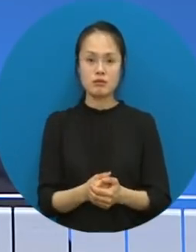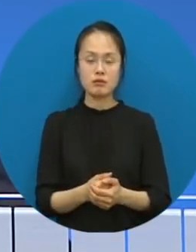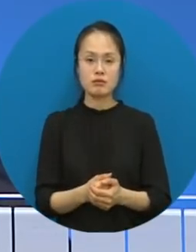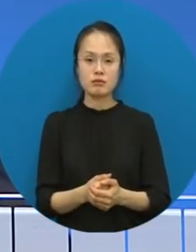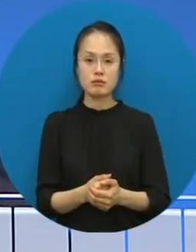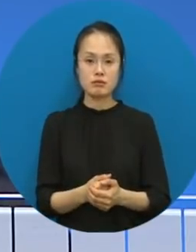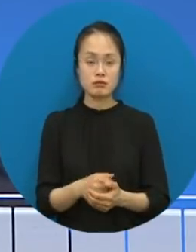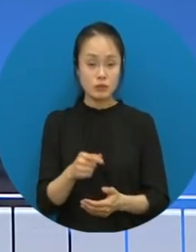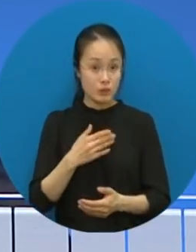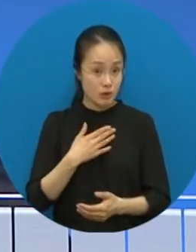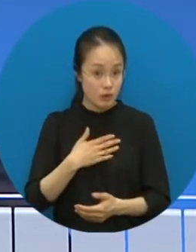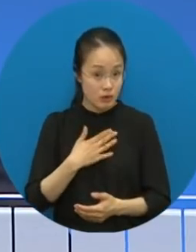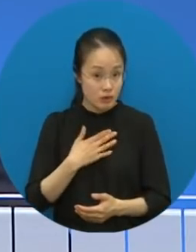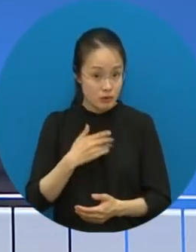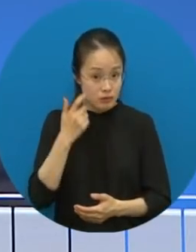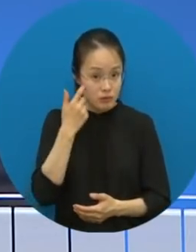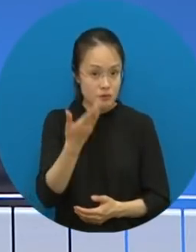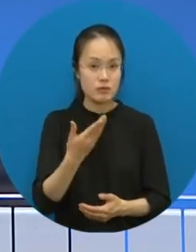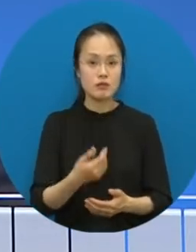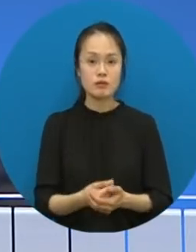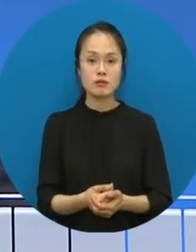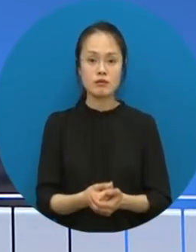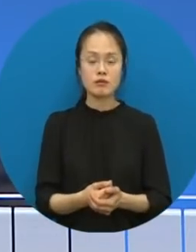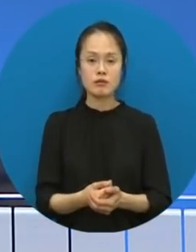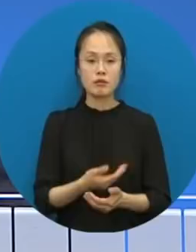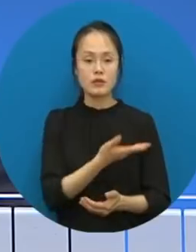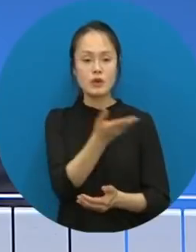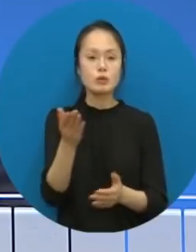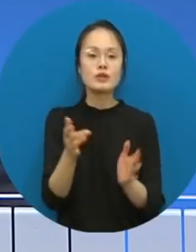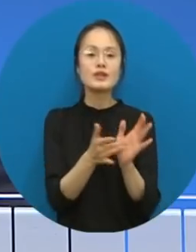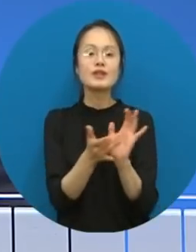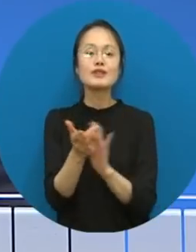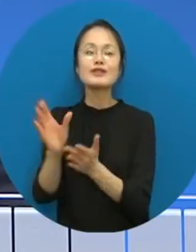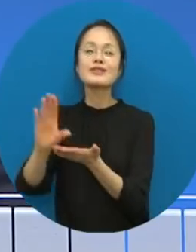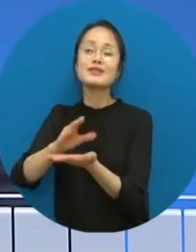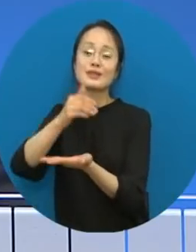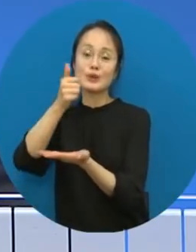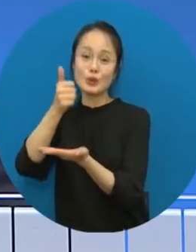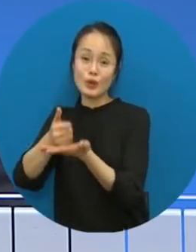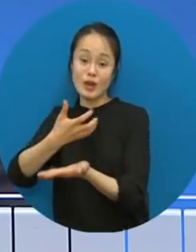여러분 그거 아십니까? 여러분은 예수님의 꿈이셨습니다.